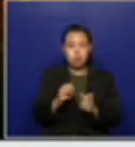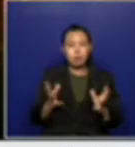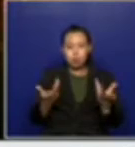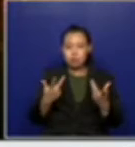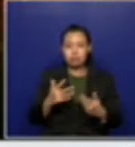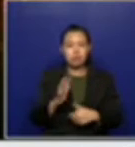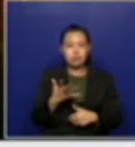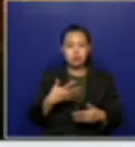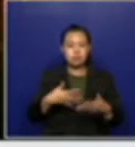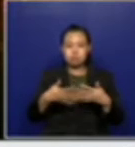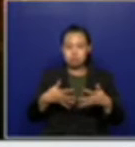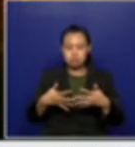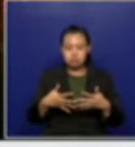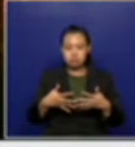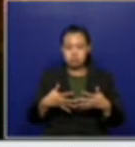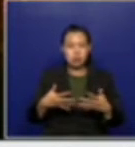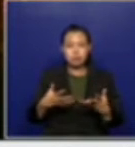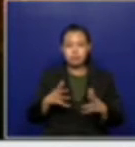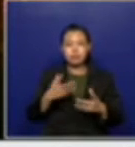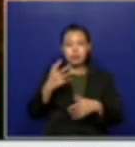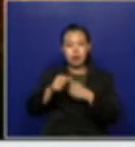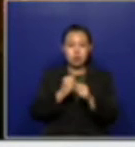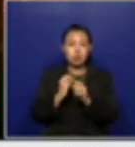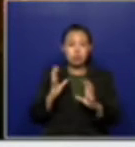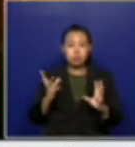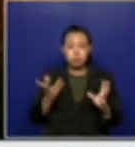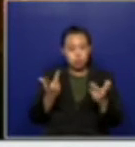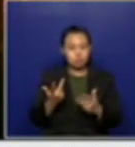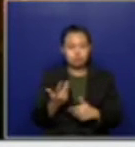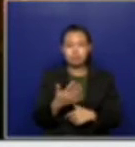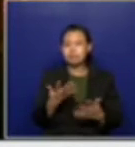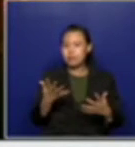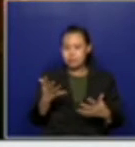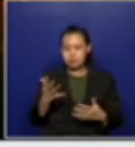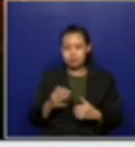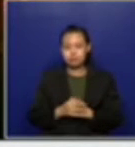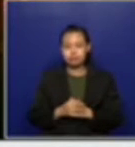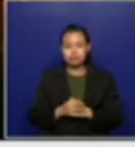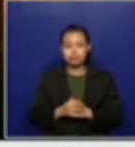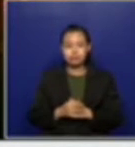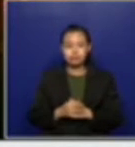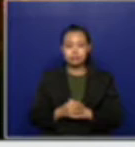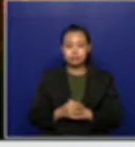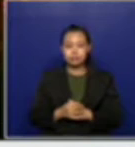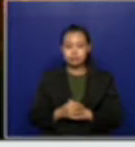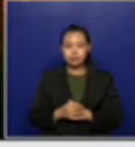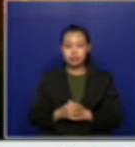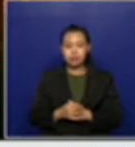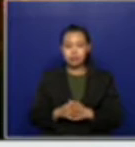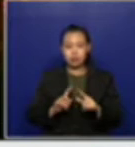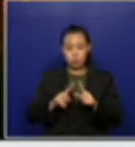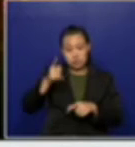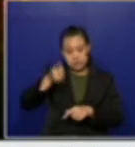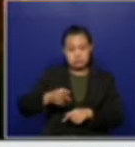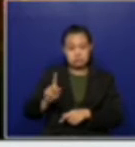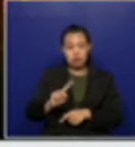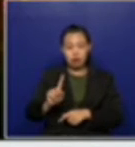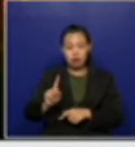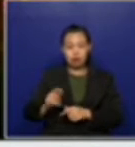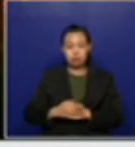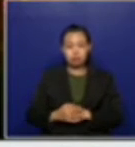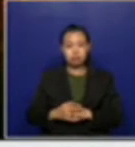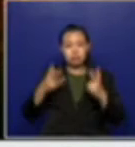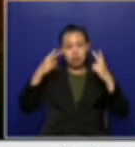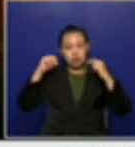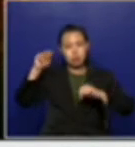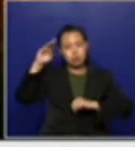ข้อเท็จจริงตอนที่พลเอกประยุทธ์นั้นได้บริหารประเทศปัจจุบันไม่มีการปรับปรุงระบบการส